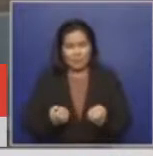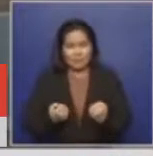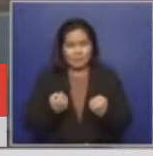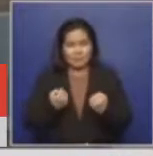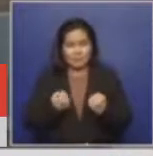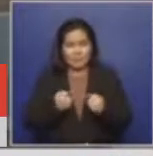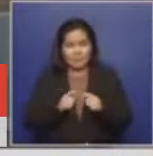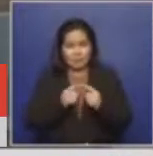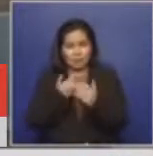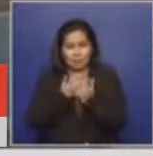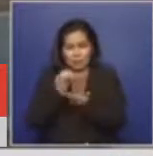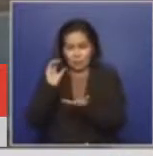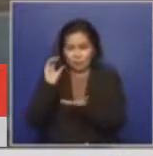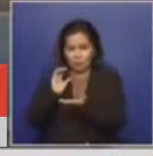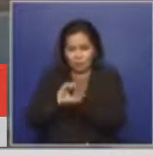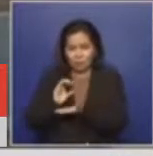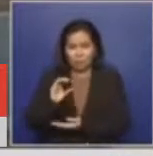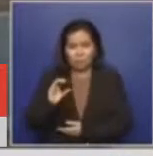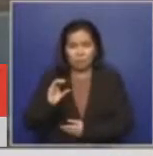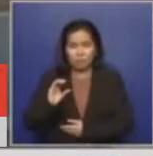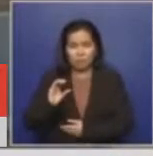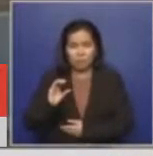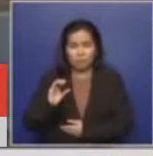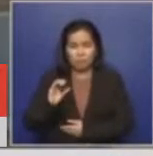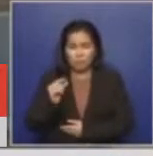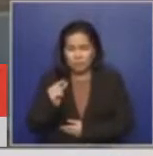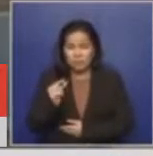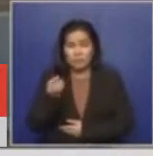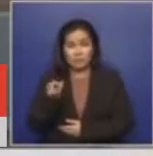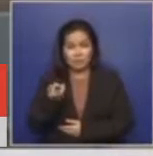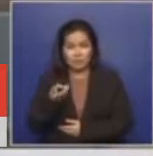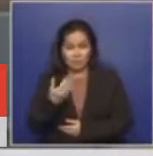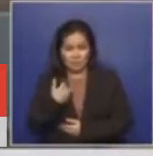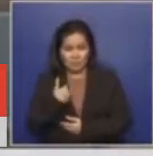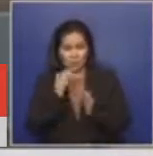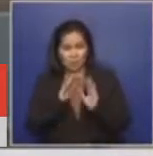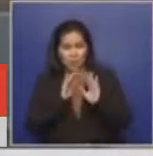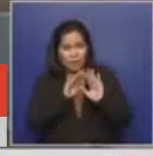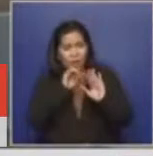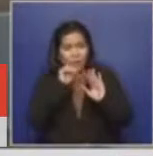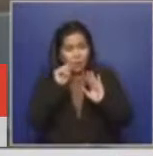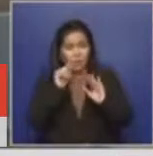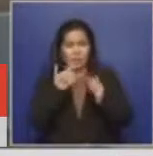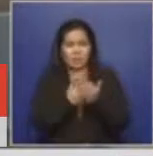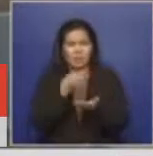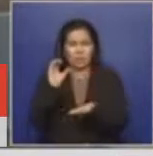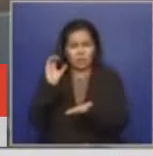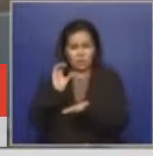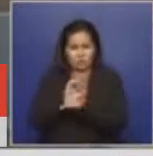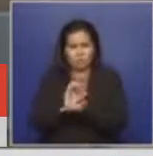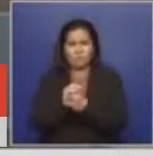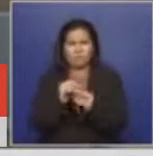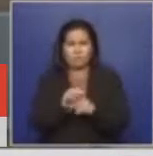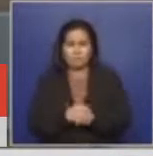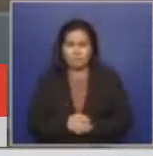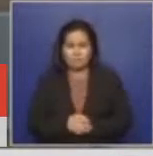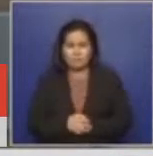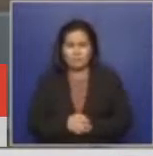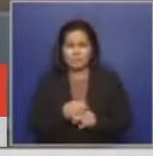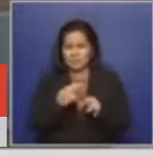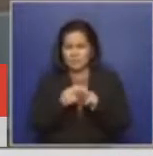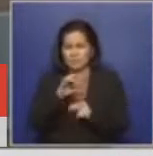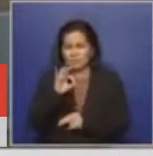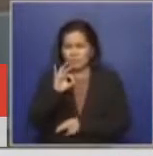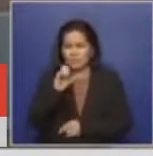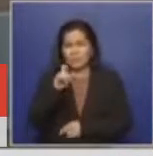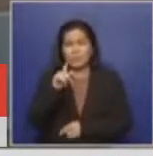ยังน้อยพี่น้องรปภ.สต.ฝากผมบอกว่างบฟิกคอสผมถามว่างบฟิกคอสคืออะไรง